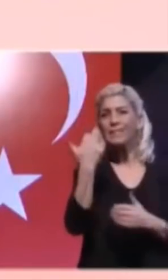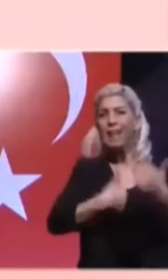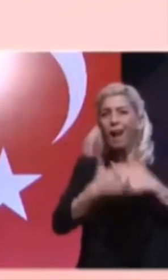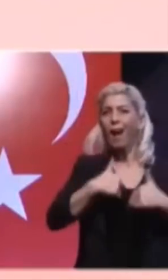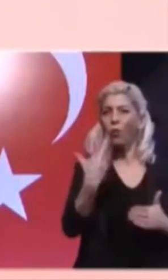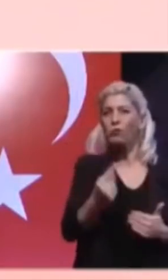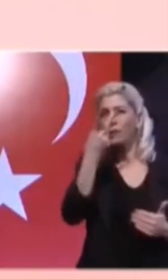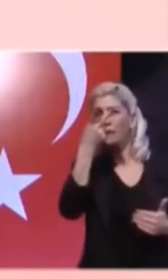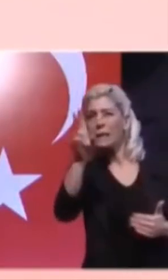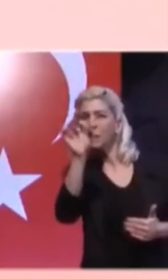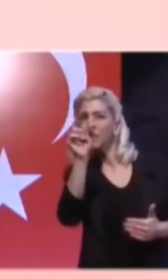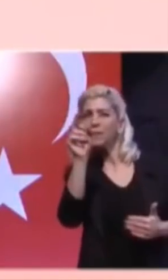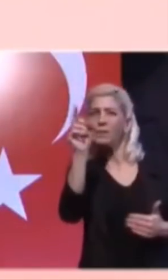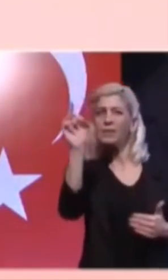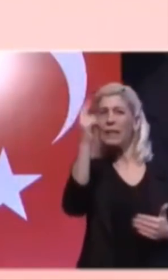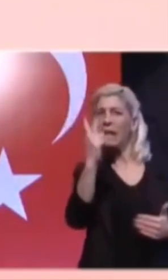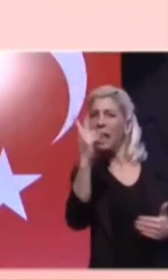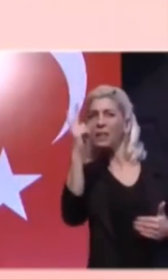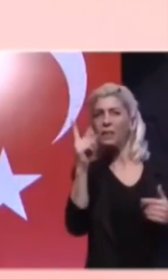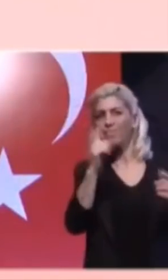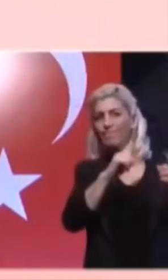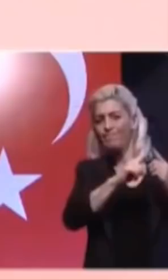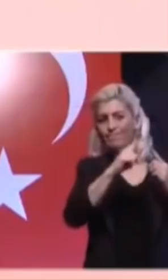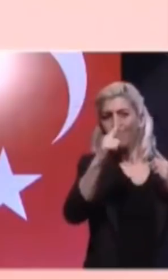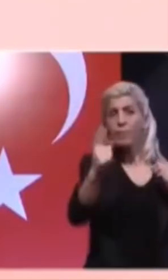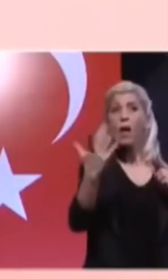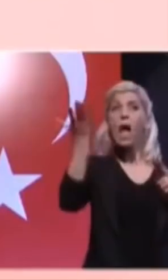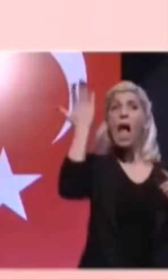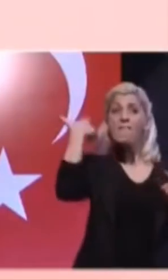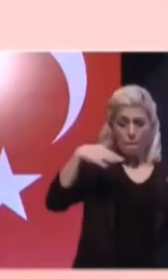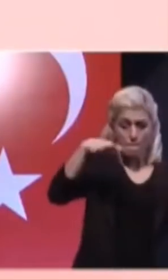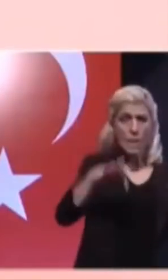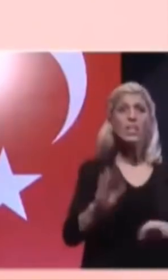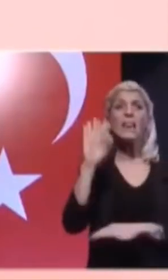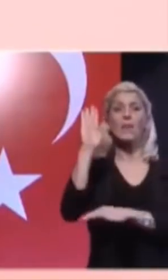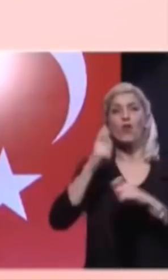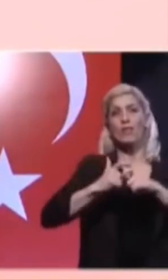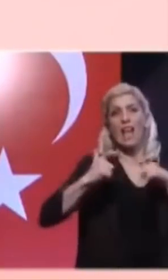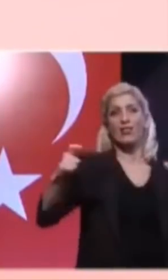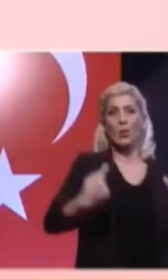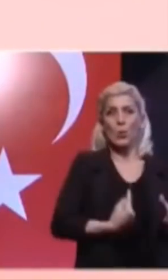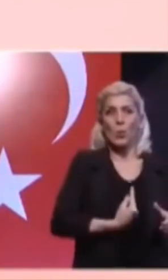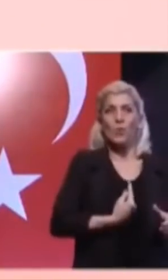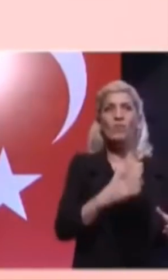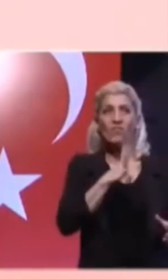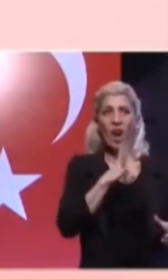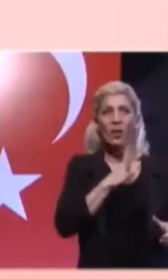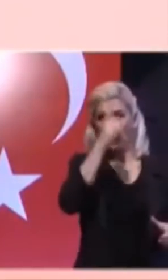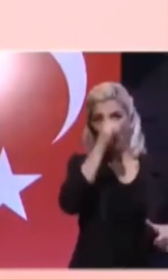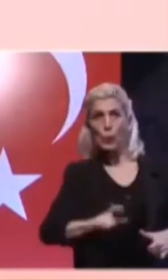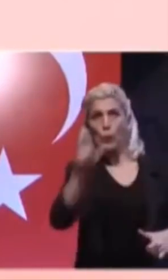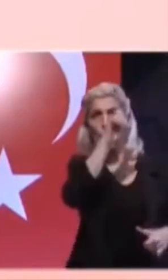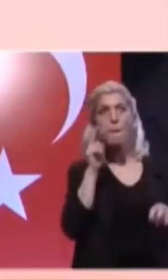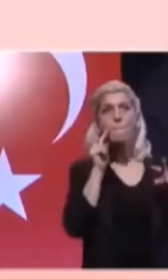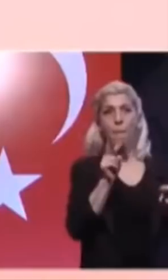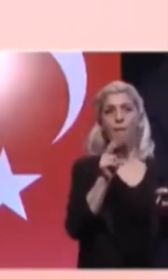kimsede ve onu saymazsak 2007'den itibaren daha sonraki anayasa değişiklikleriyle